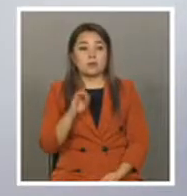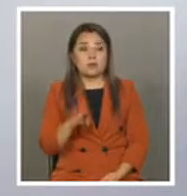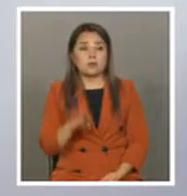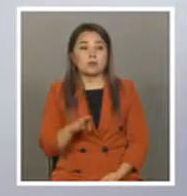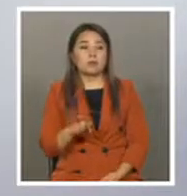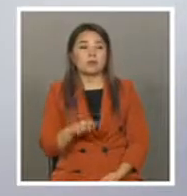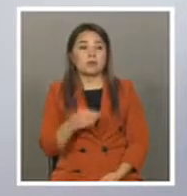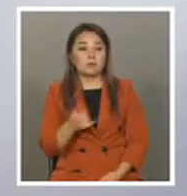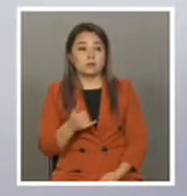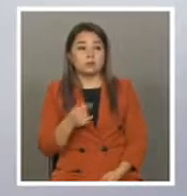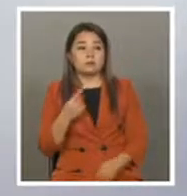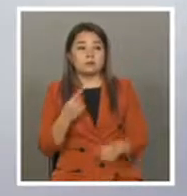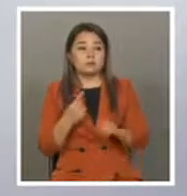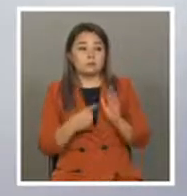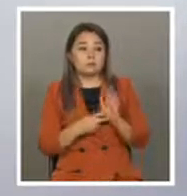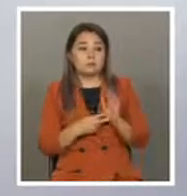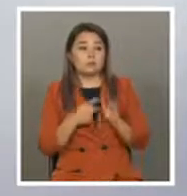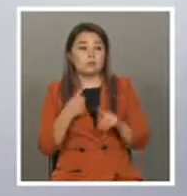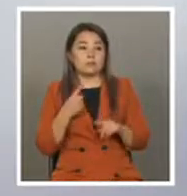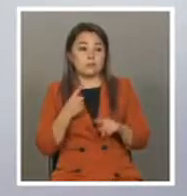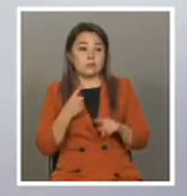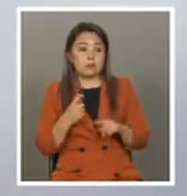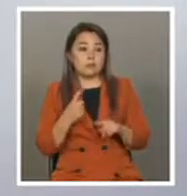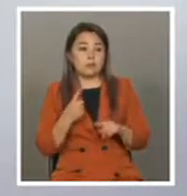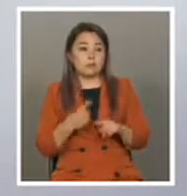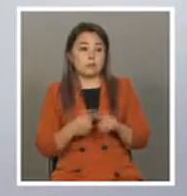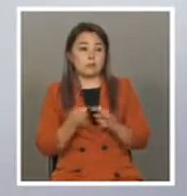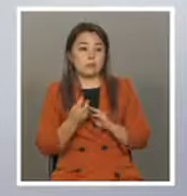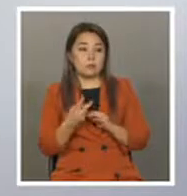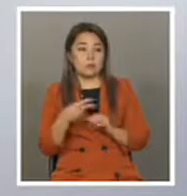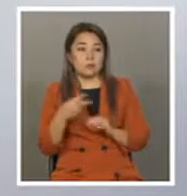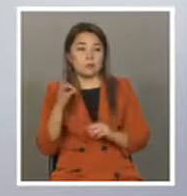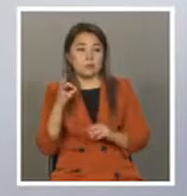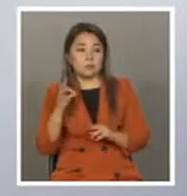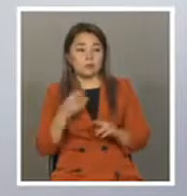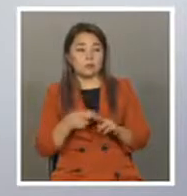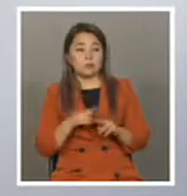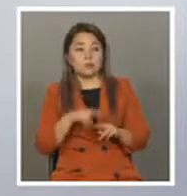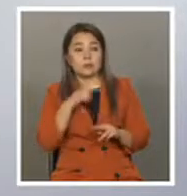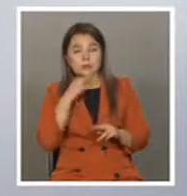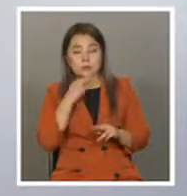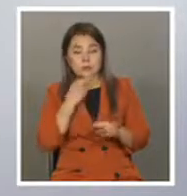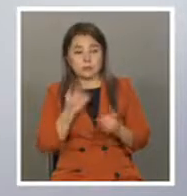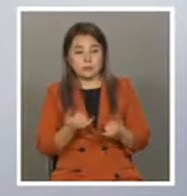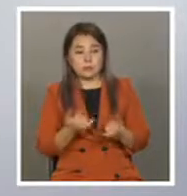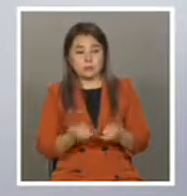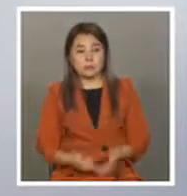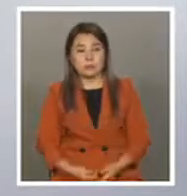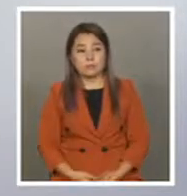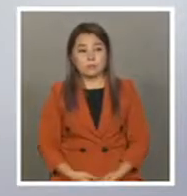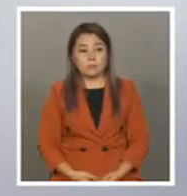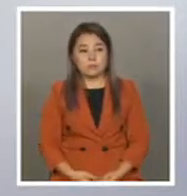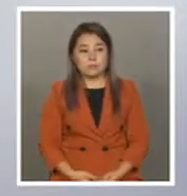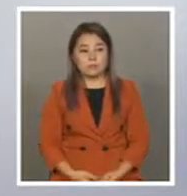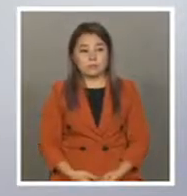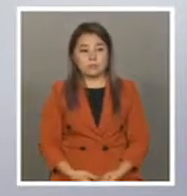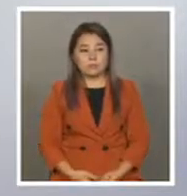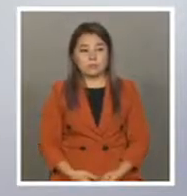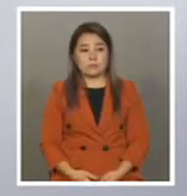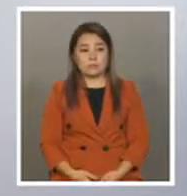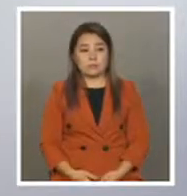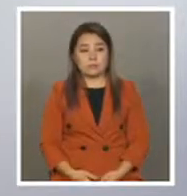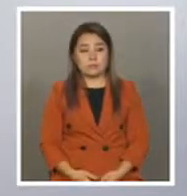12 тең 0. Вет теоремасы бойынша x1 қосылған x2 минус 7-ге тең, ал x1 көбейтілген x2 12-ге